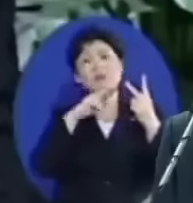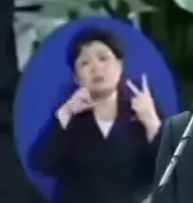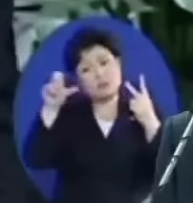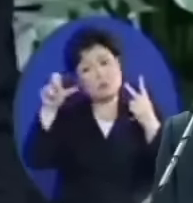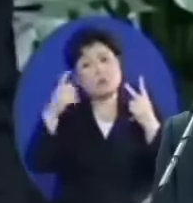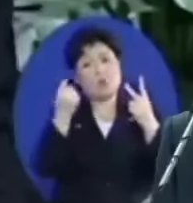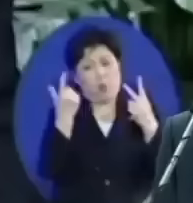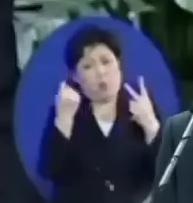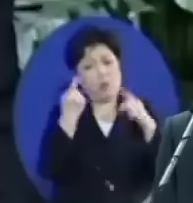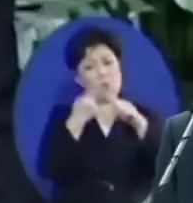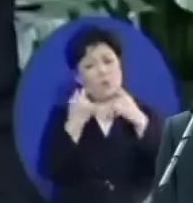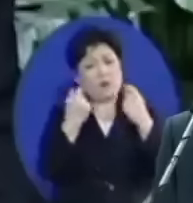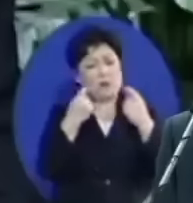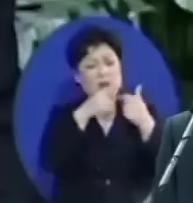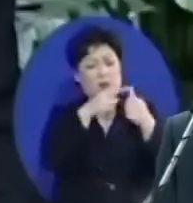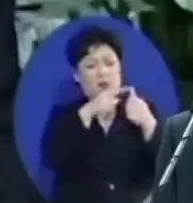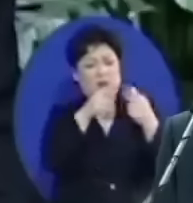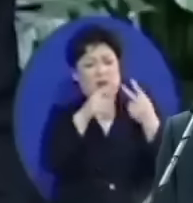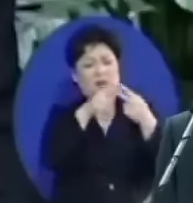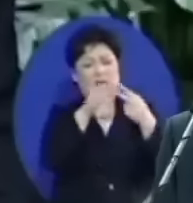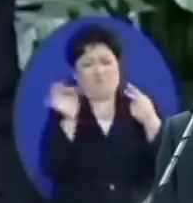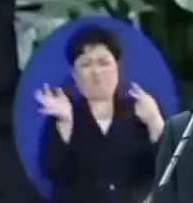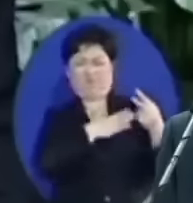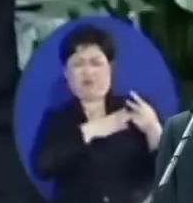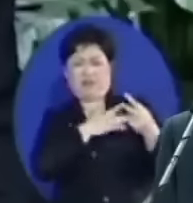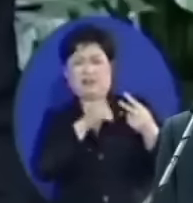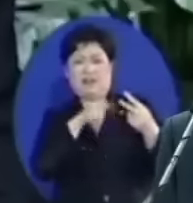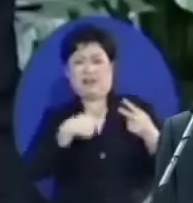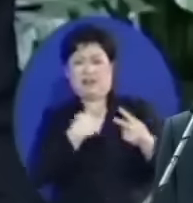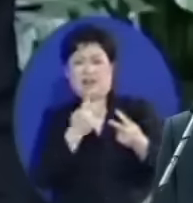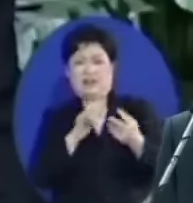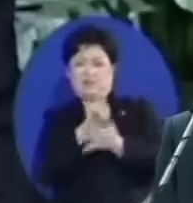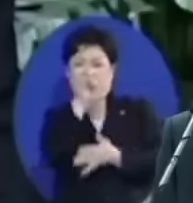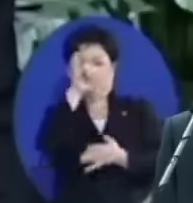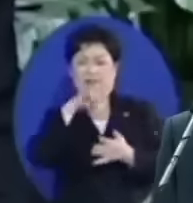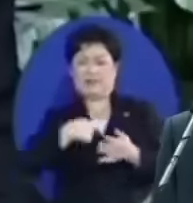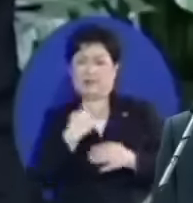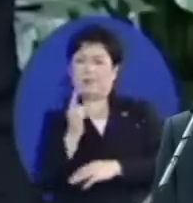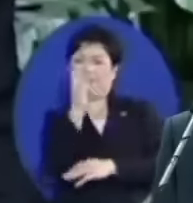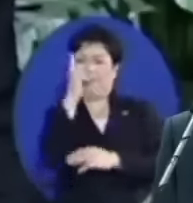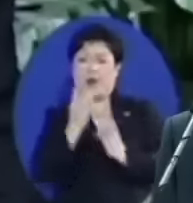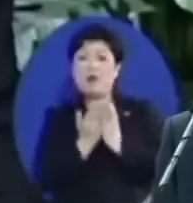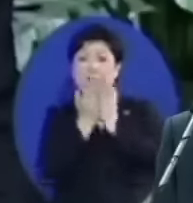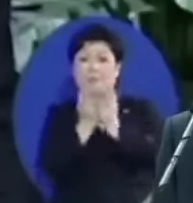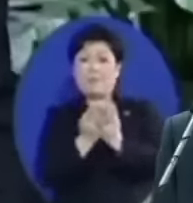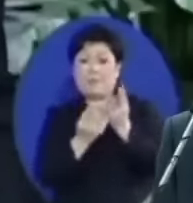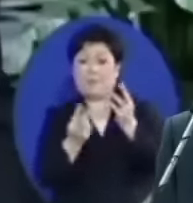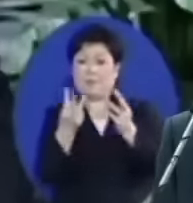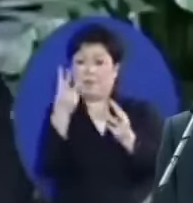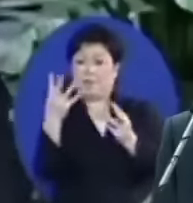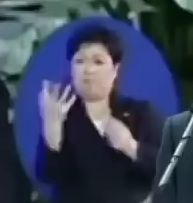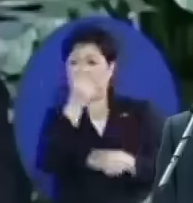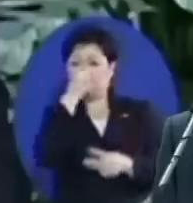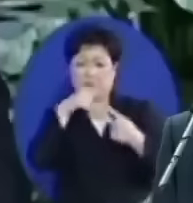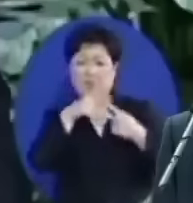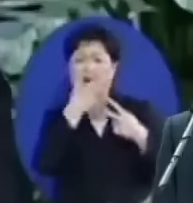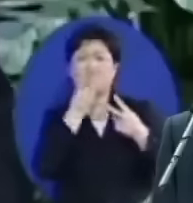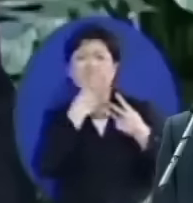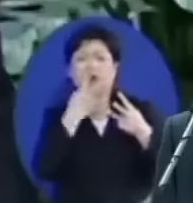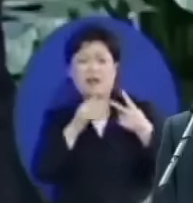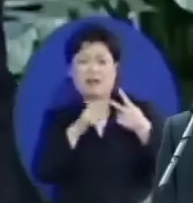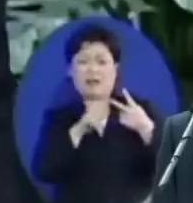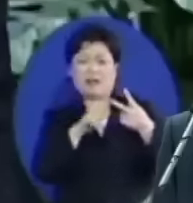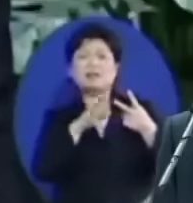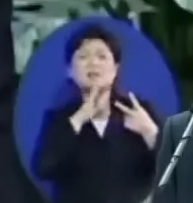사람은 돈은 많이 가지고 자가용 비행기에 헬리콥터에 보드까지 가지고 있으면서도 극히 불행했으나 한